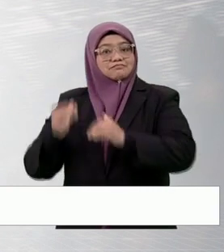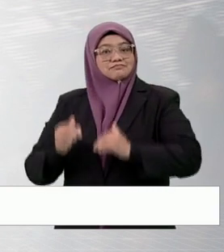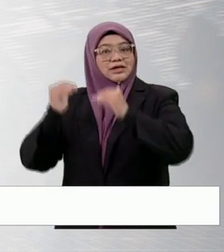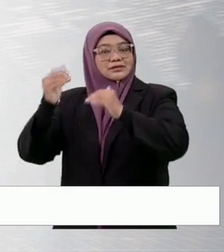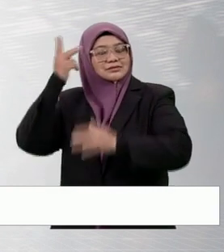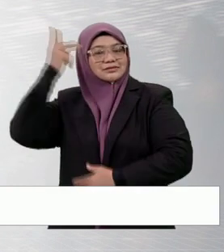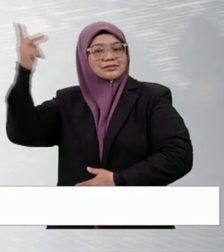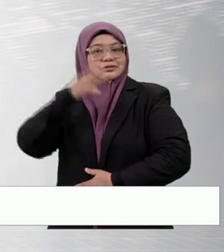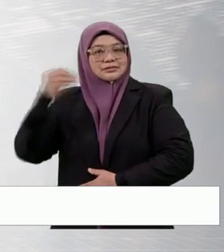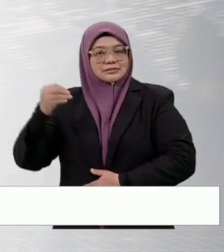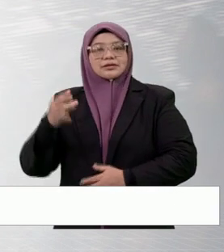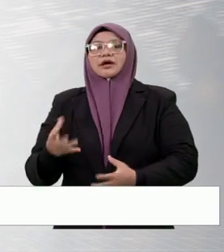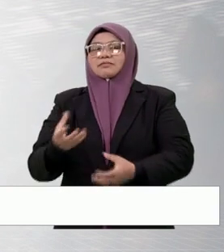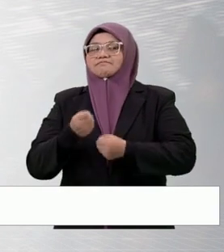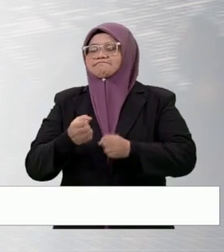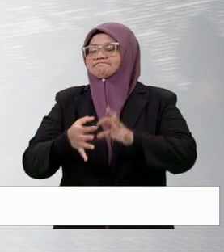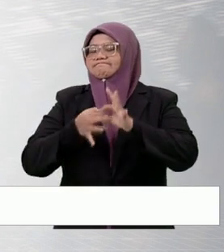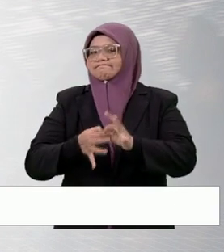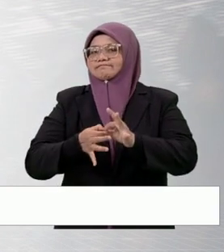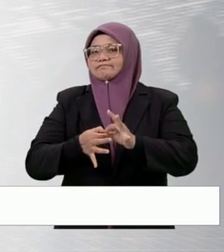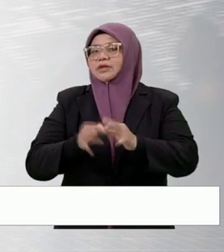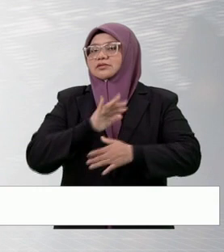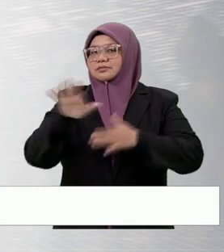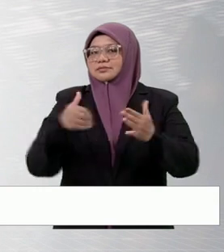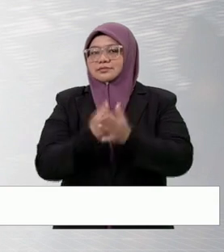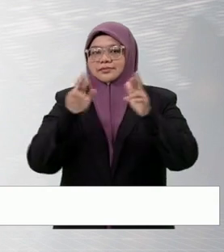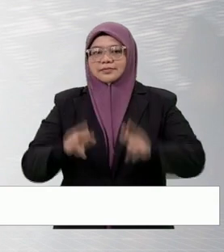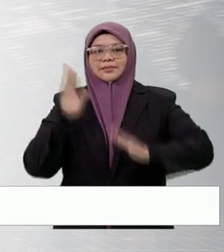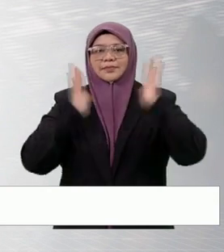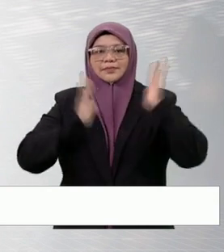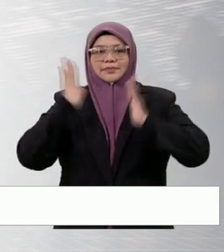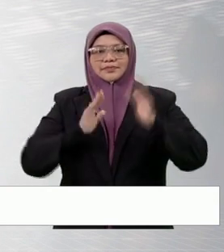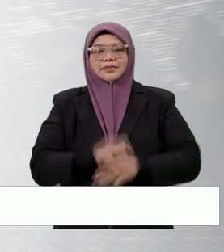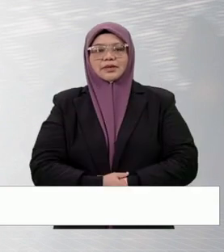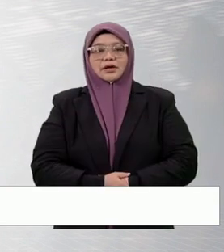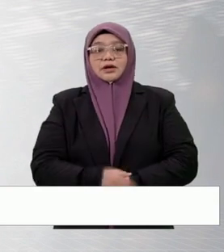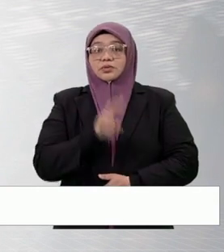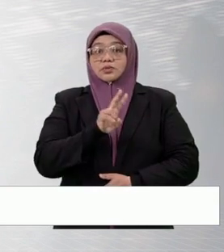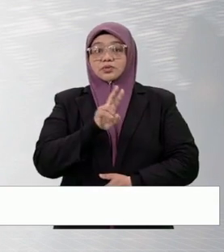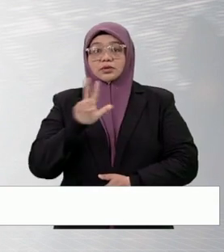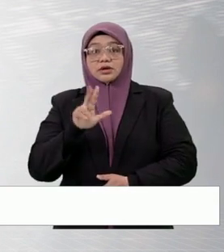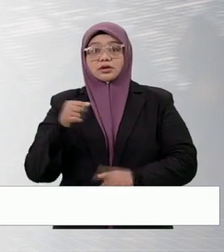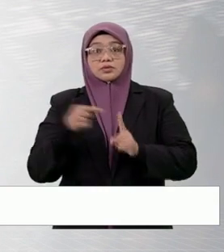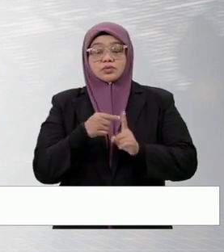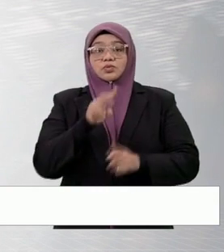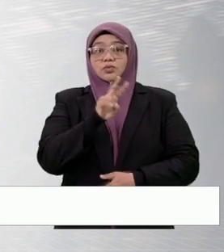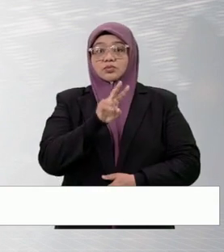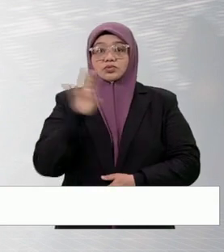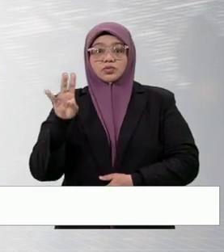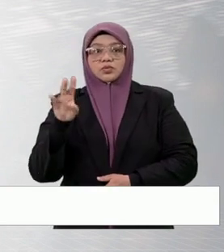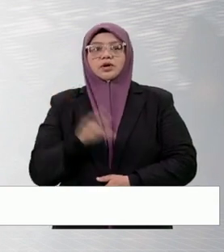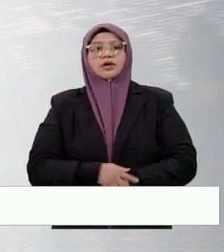kenangan yang menjadi pengikat kemesraan seluruh rakyat Indonesia dari 23 hingga 27 ogas ini